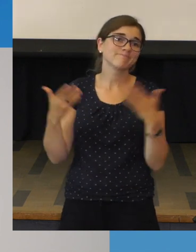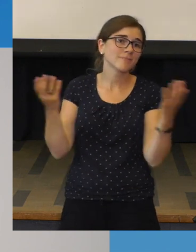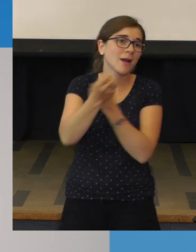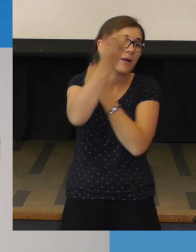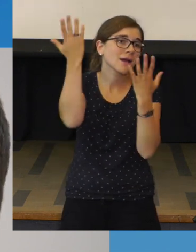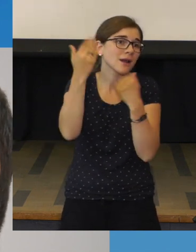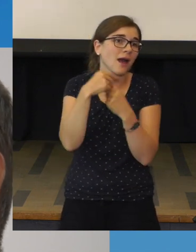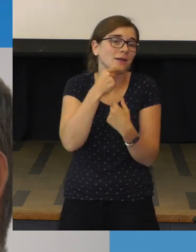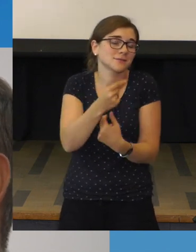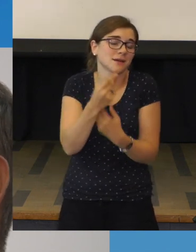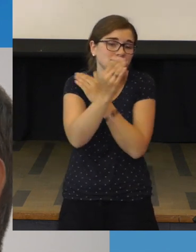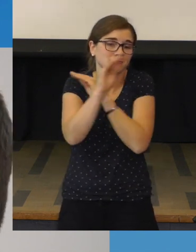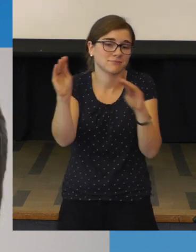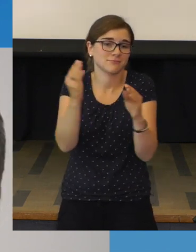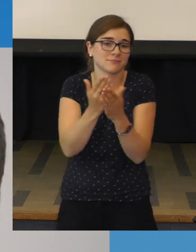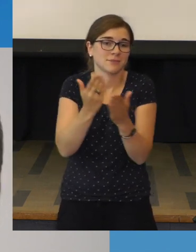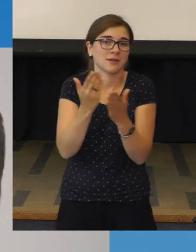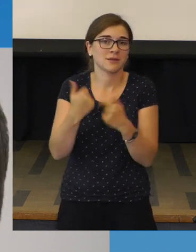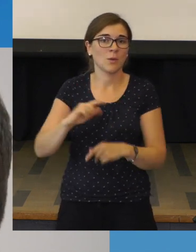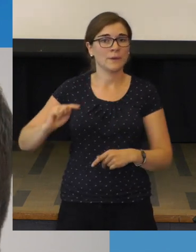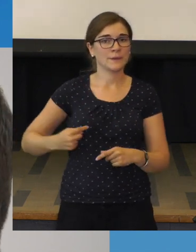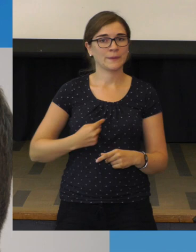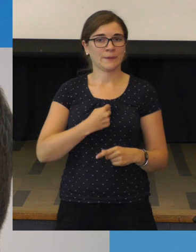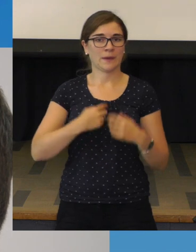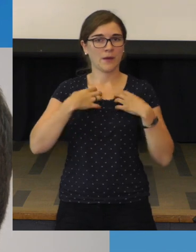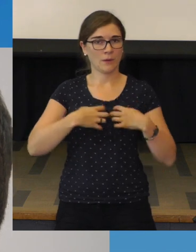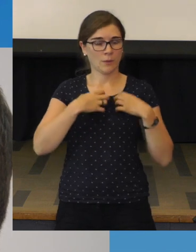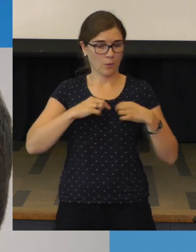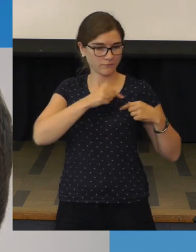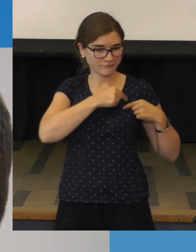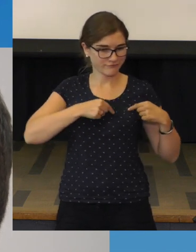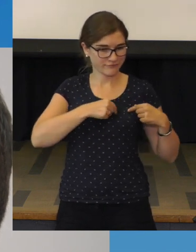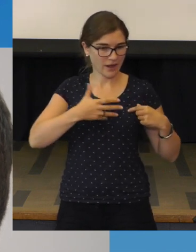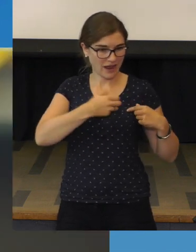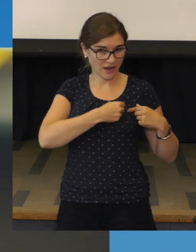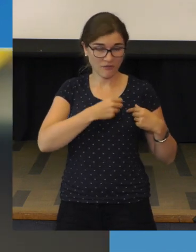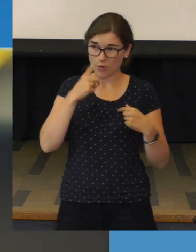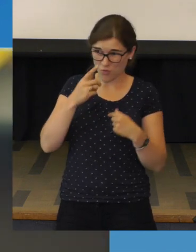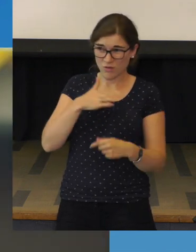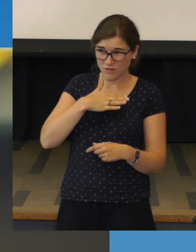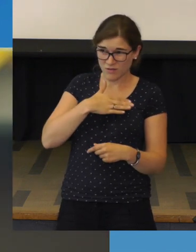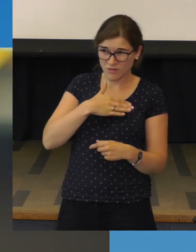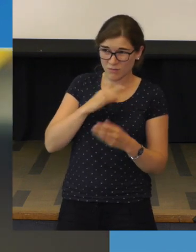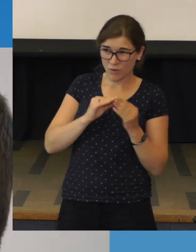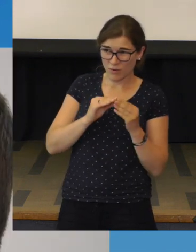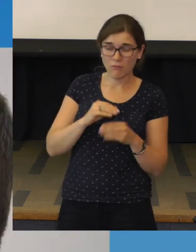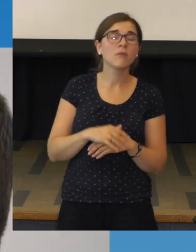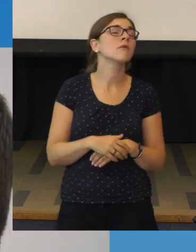klar sagen muss, die Pulmonalvenenisolation, es geht bei Ihnen aber wirklich um Vorhofflimmern, keine andere Rhythmusstörung, um Vorhofflimmern, ja.